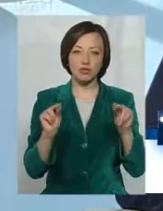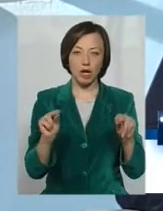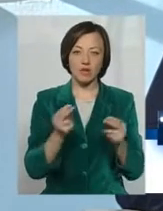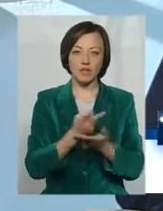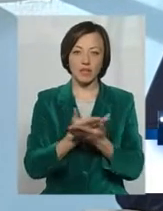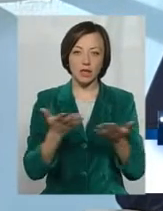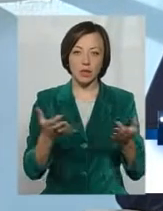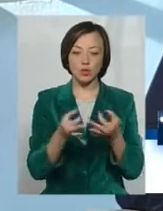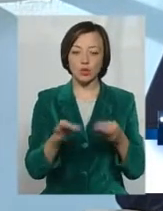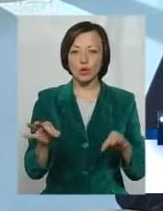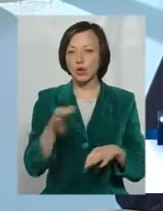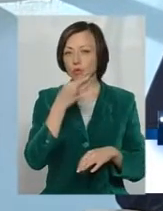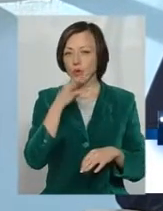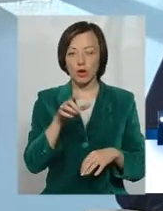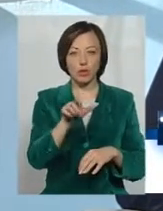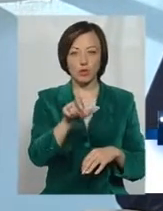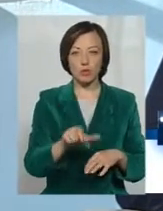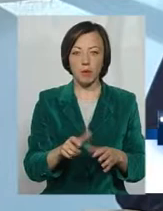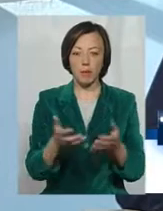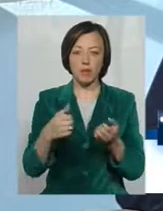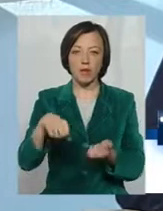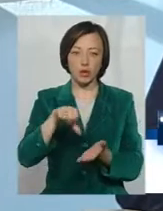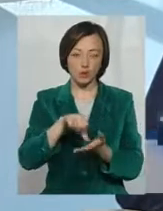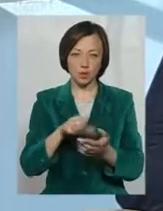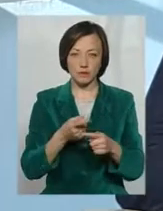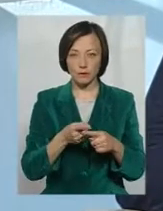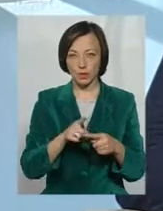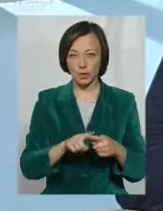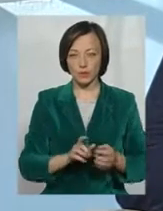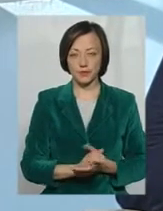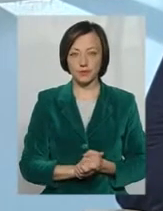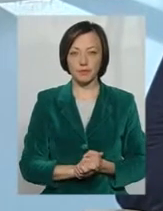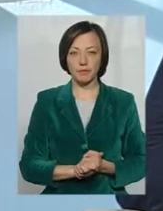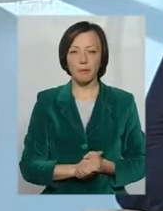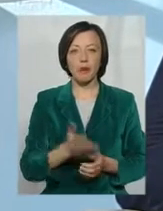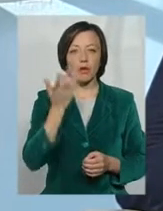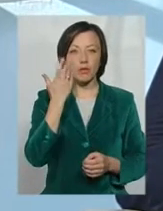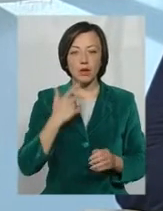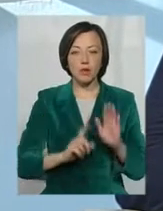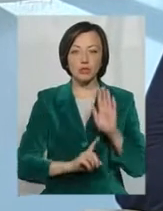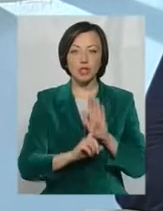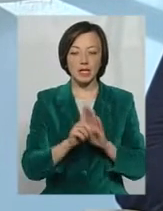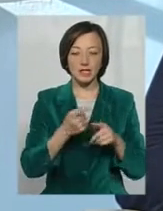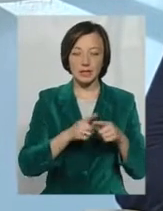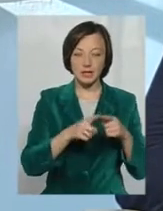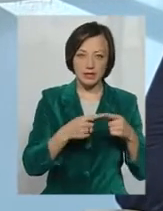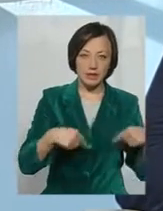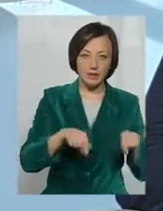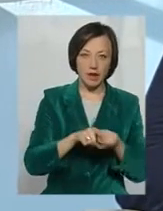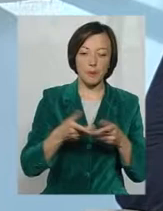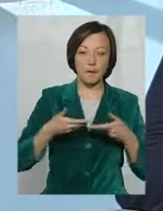з доступом будь-якої бажаючої особи прийняти в них участь. Почавши з цієї сфери, ми зрозуміли,